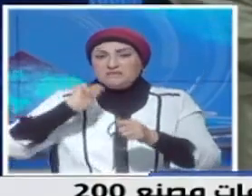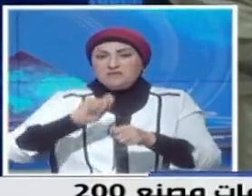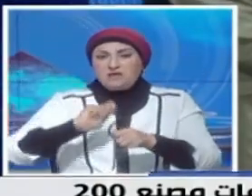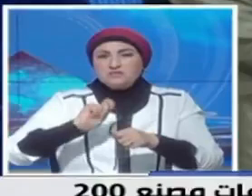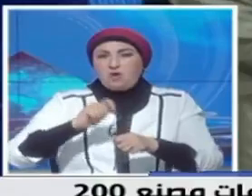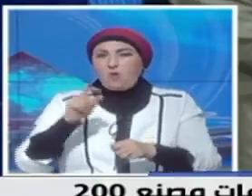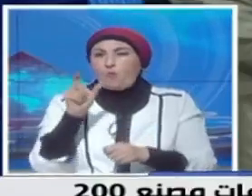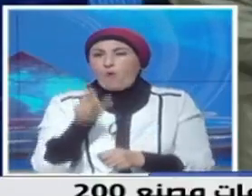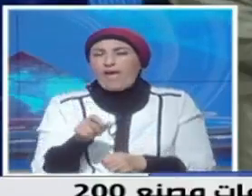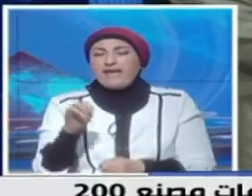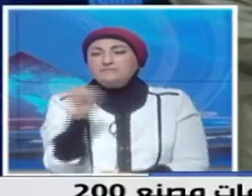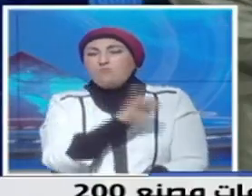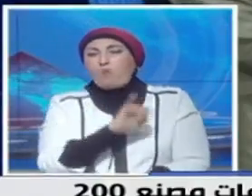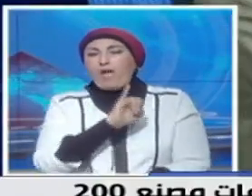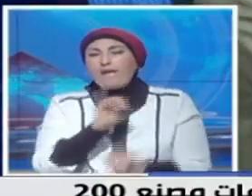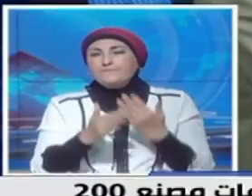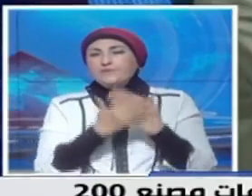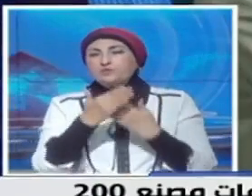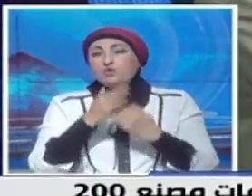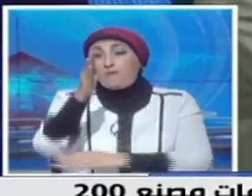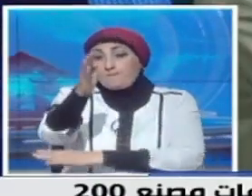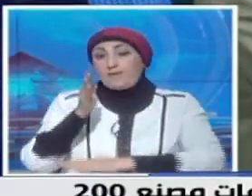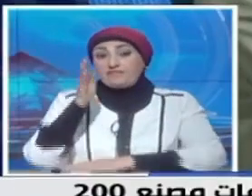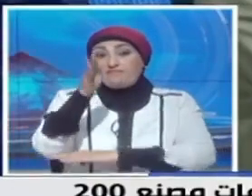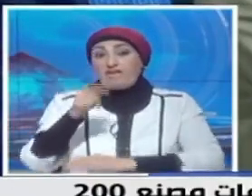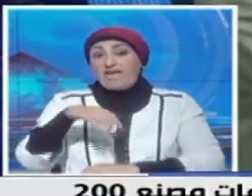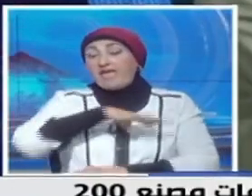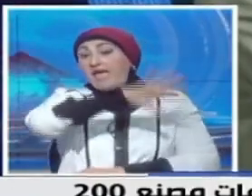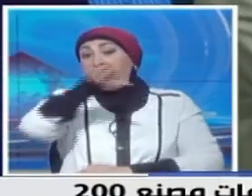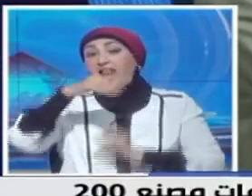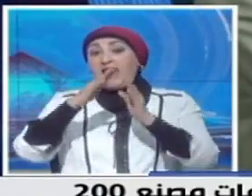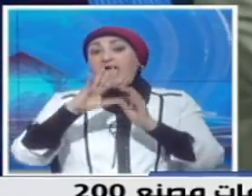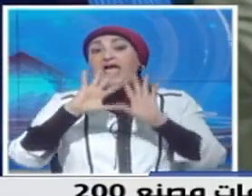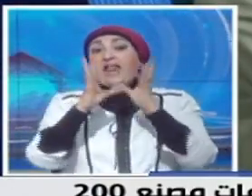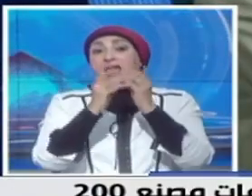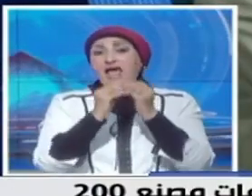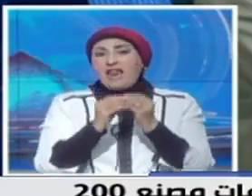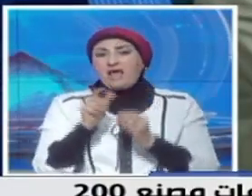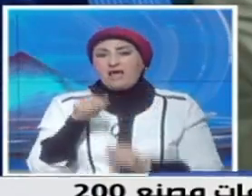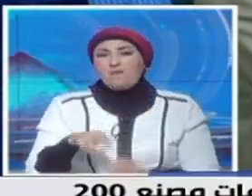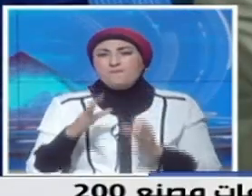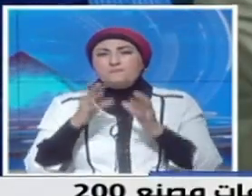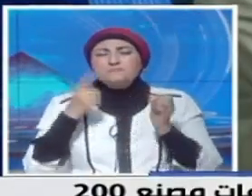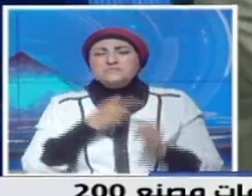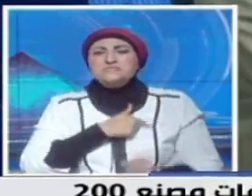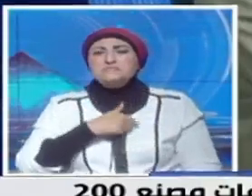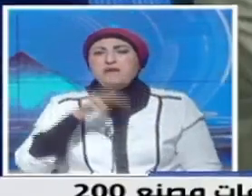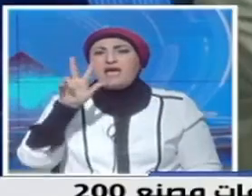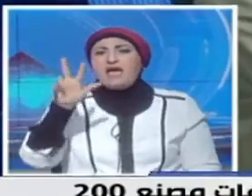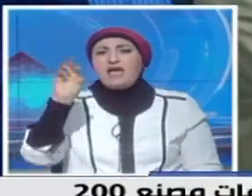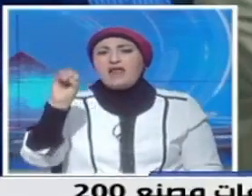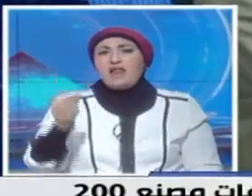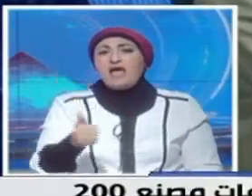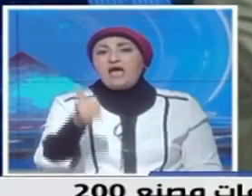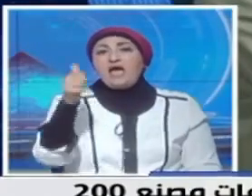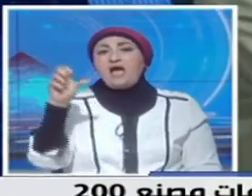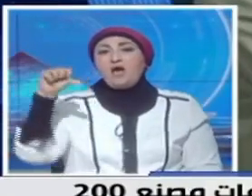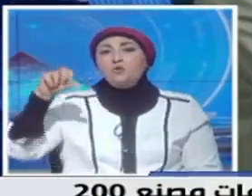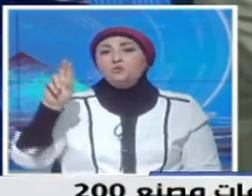واحدة من أحدث منظومات المدفعية على مستوى العالم، وهي منظومة الهاوتزر